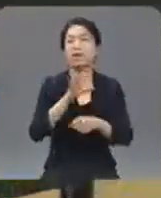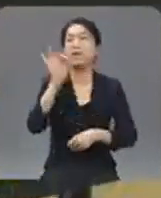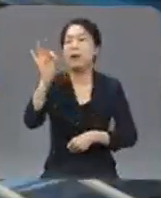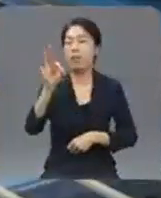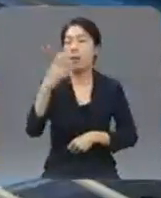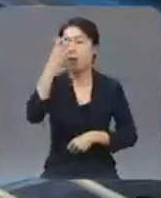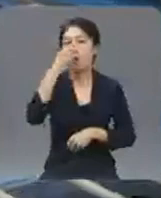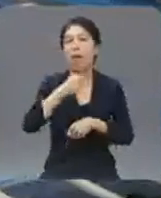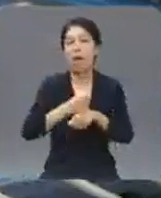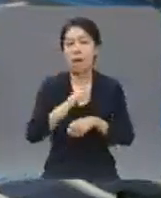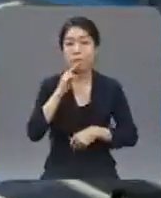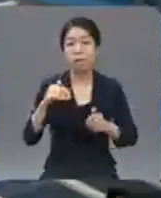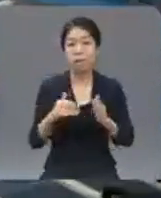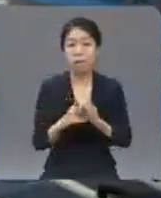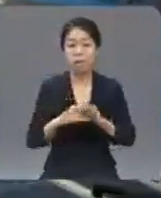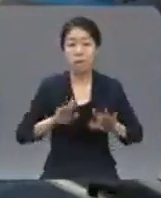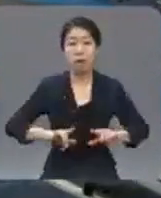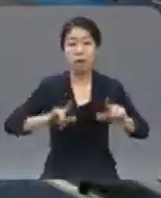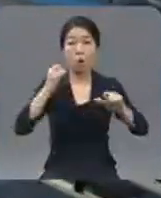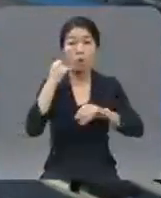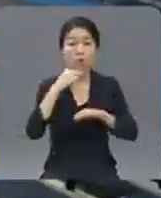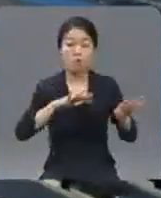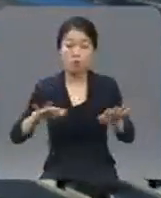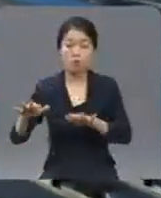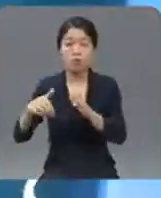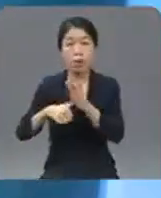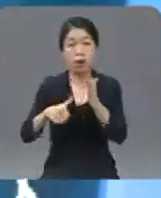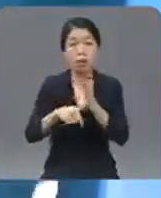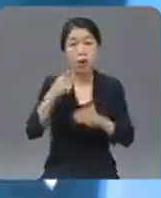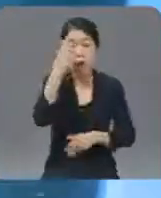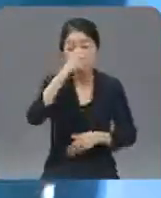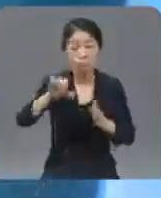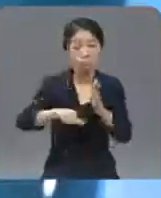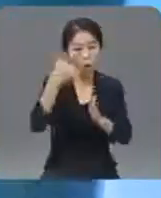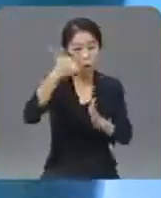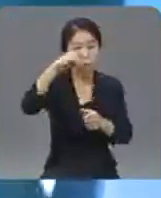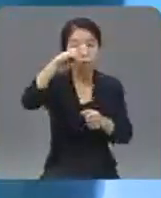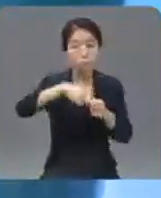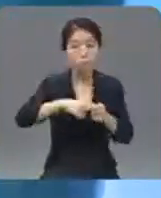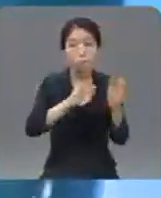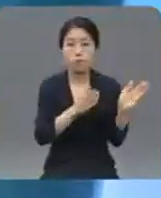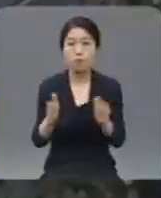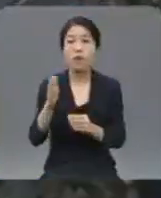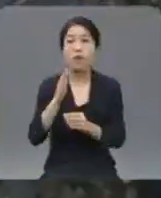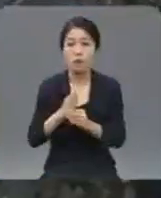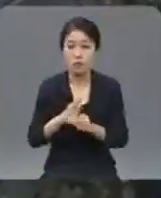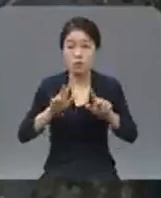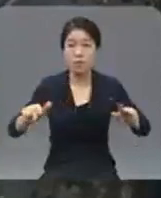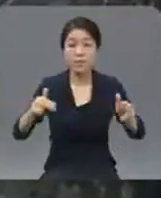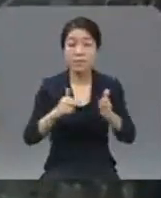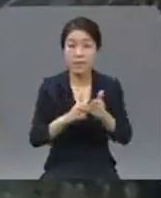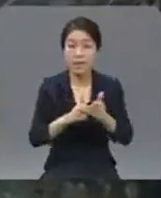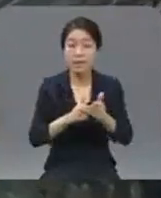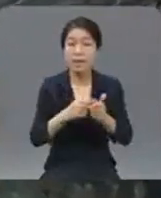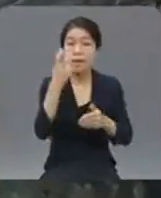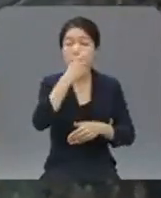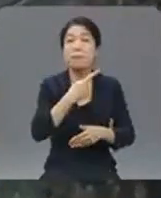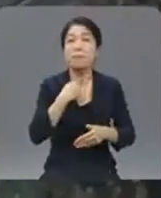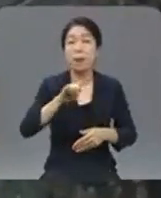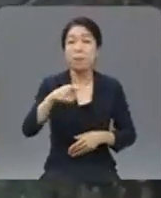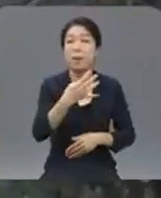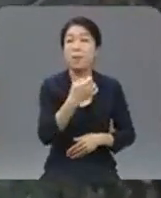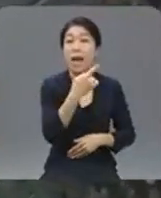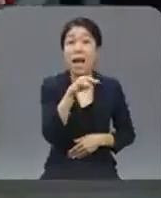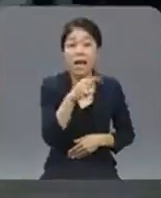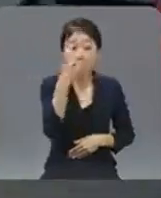밝혔습니다 교육청은 올해 수산물 방사능검사 500건의 목표로 시행 중이며 현재까지 시행한 100 41건의